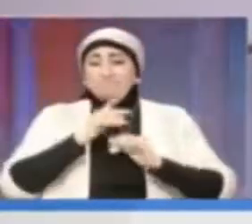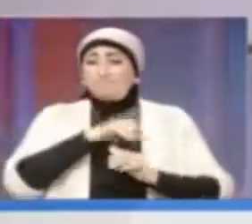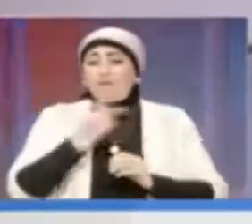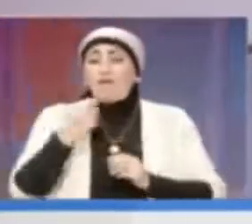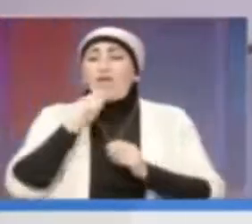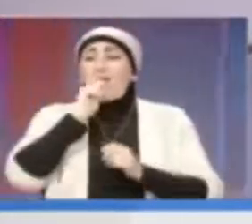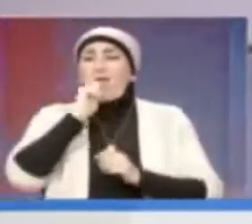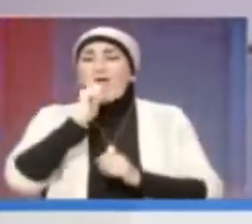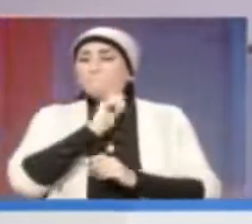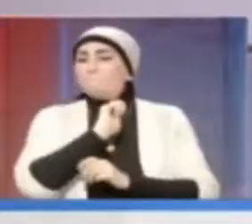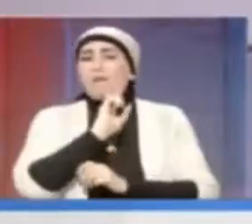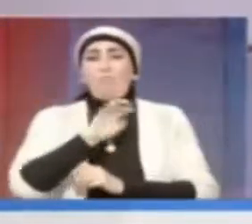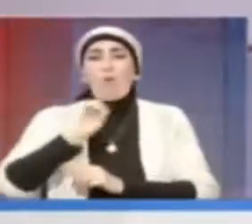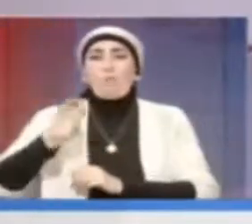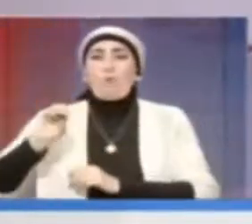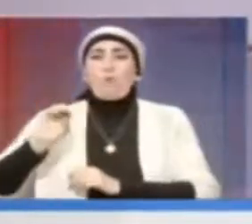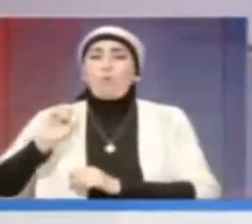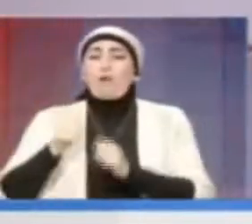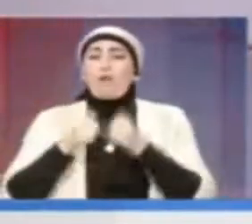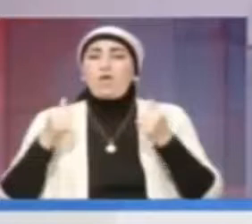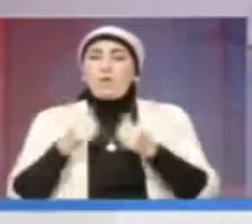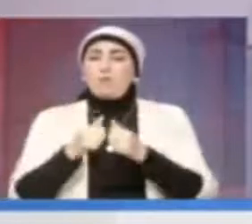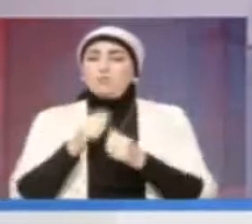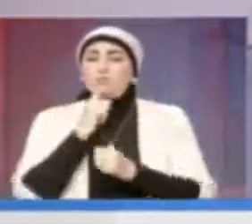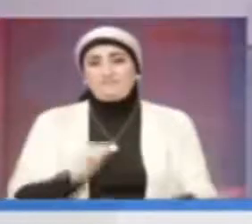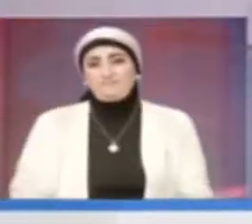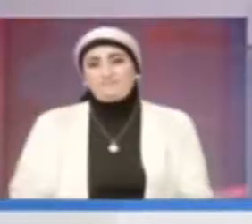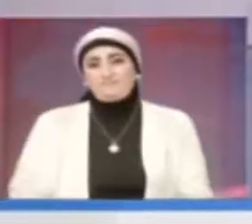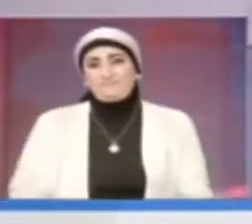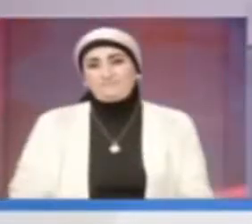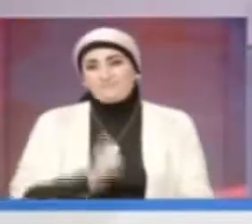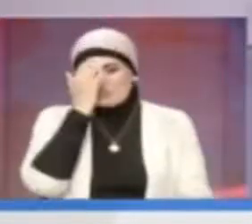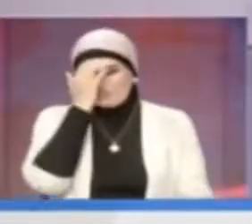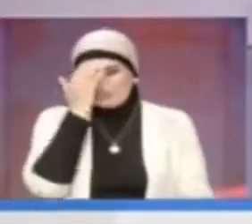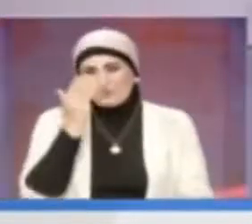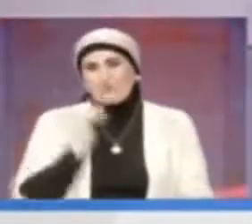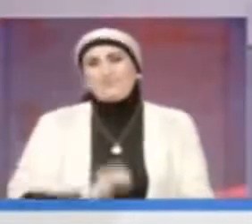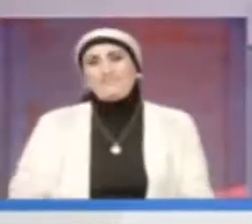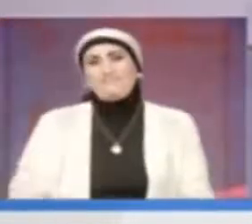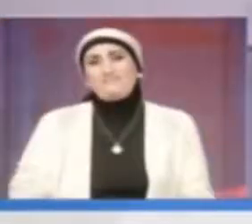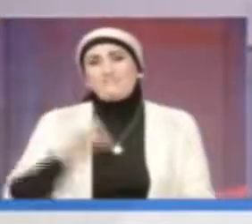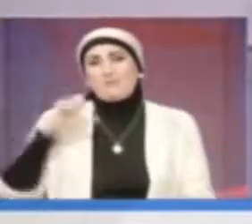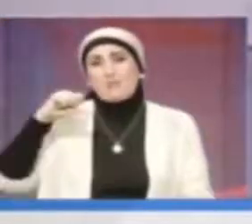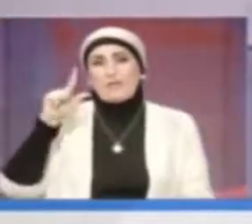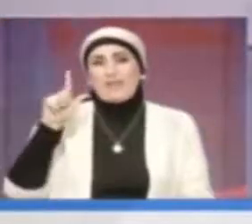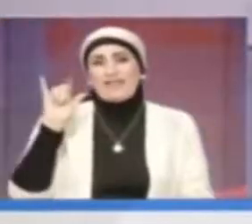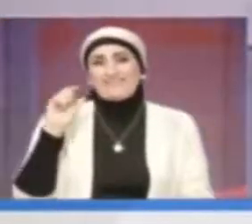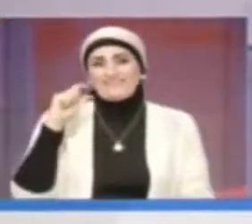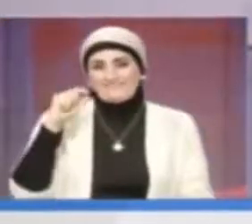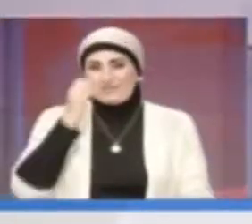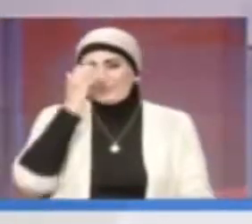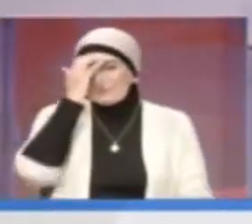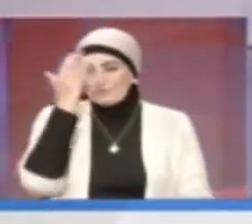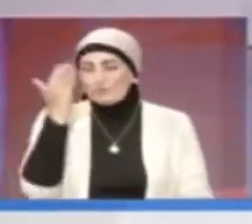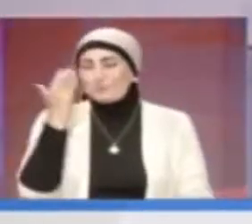لحوم لتوزع على الأسر الأولى بالرعاية على مستوى الجمهورية. مراسل أخبار مصر وليد هيكل، كنت